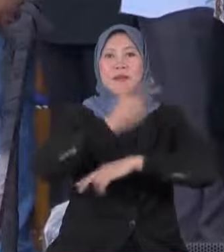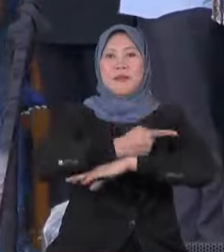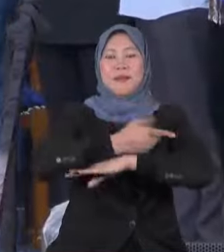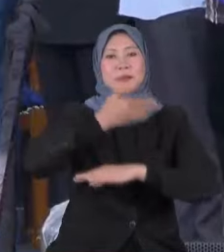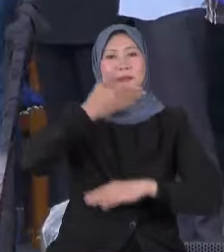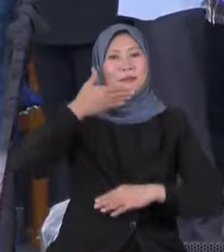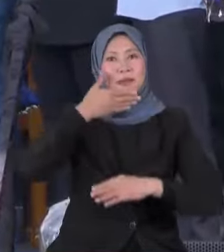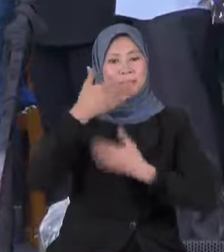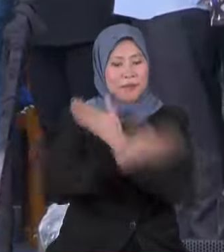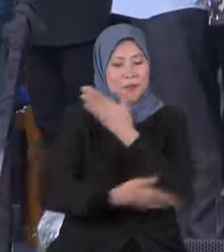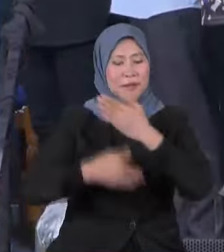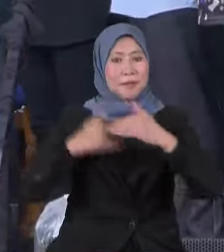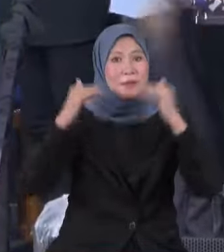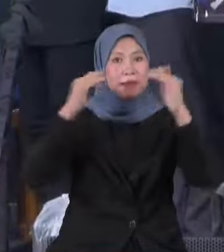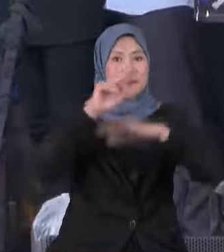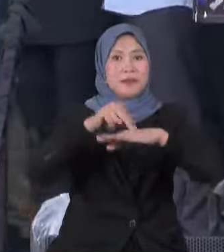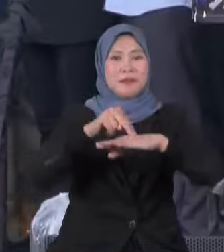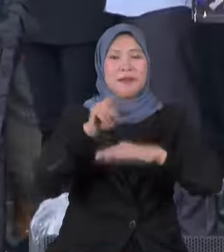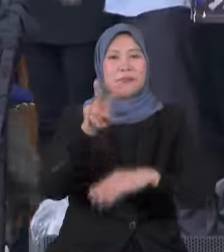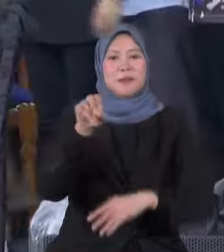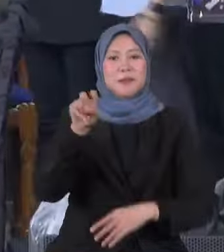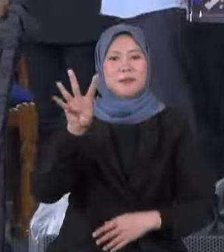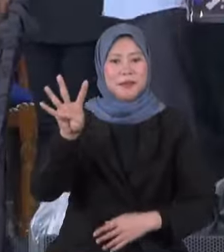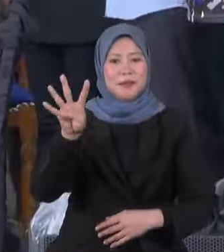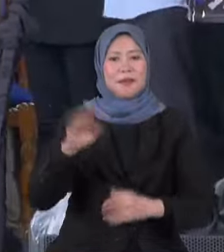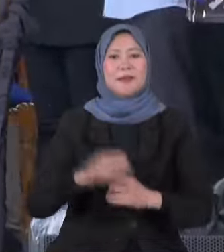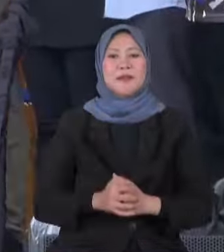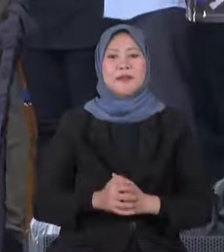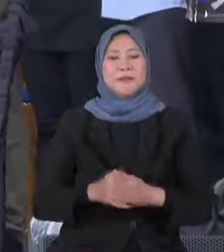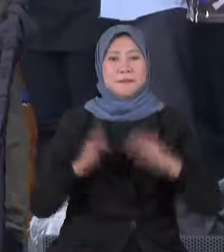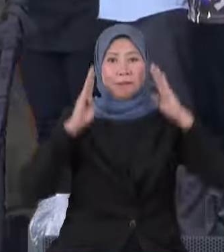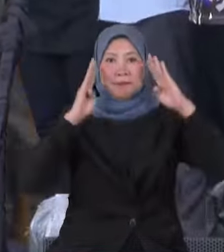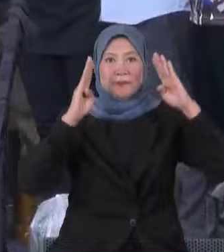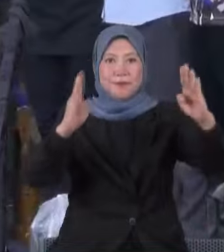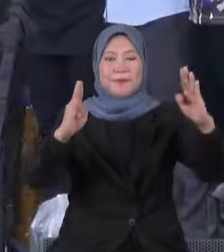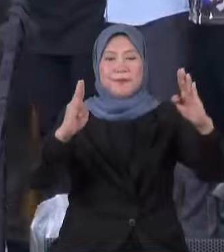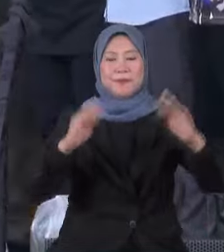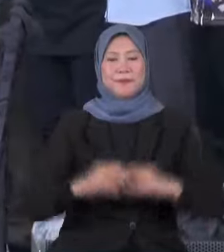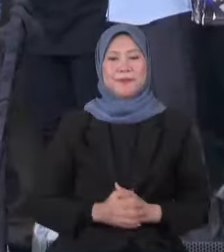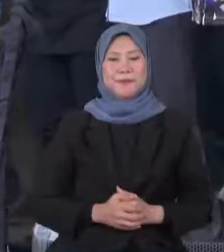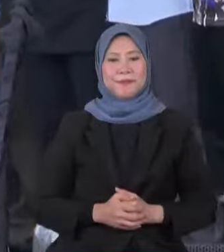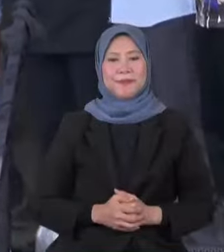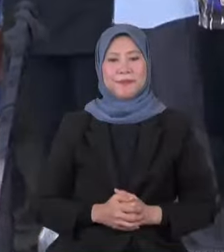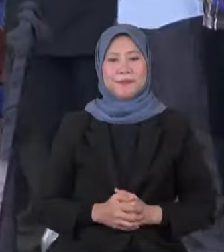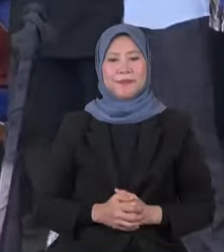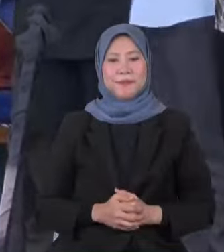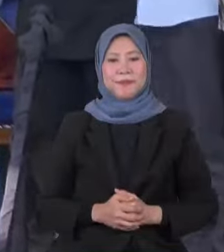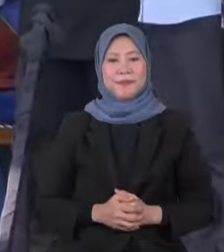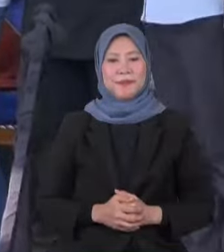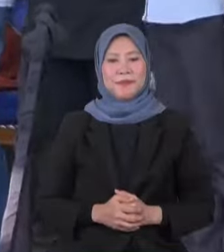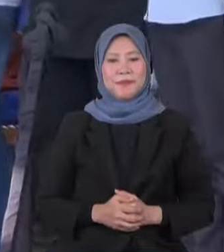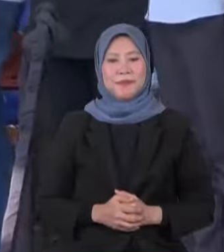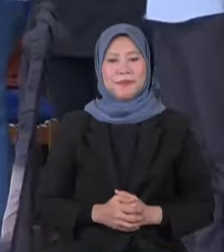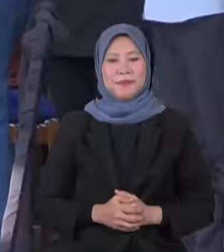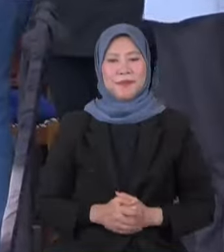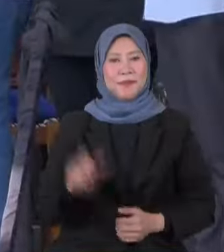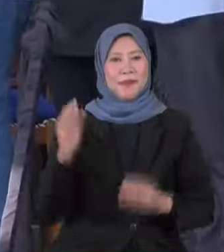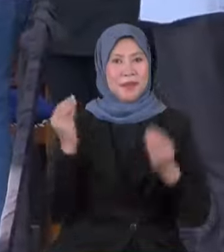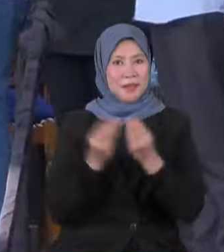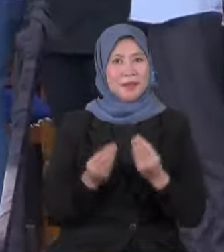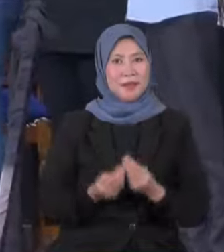Peringkat Kebangsaan 2024. Ayuh kita berikan perhatian sama-sama Belia Malaysia dengan